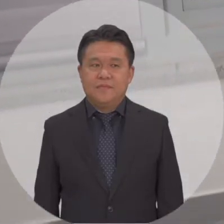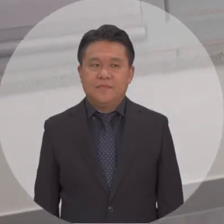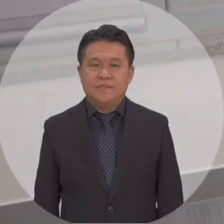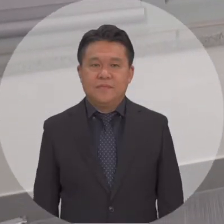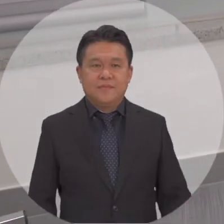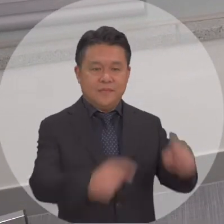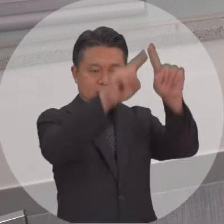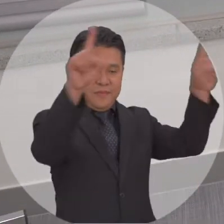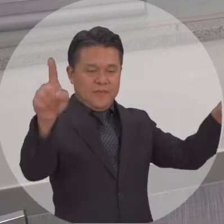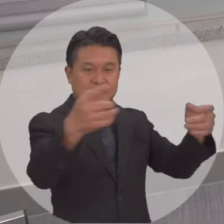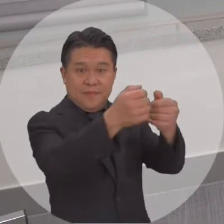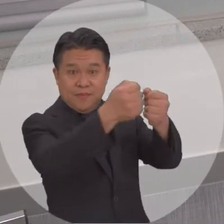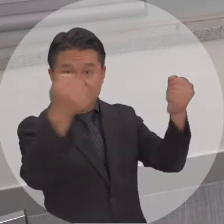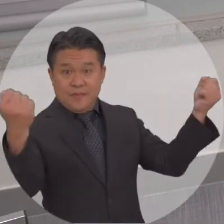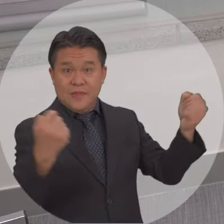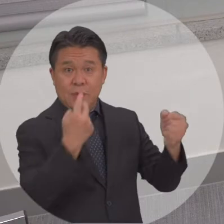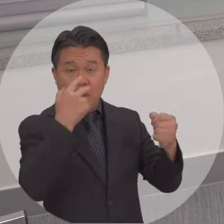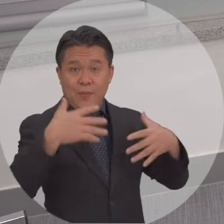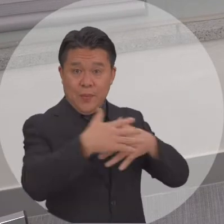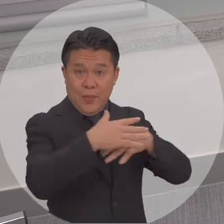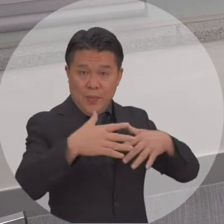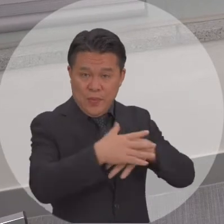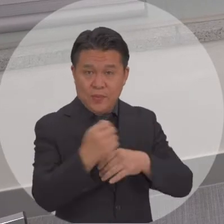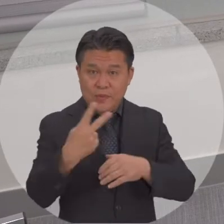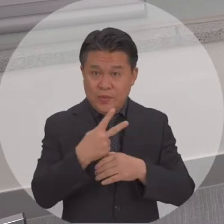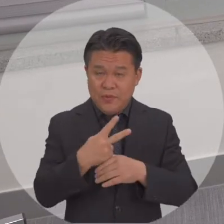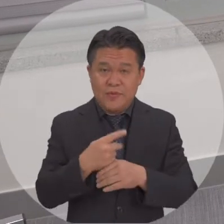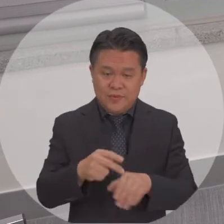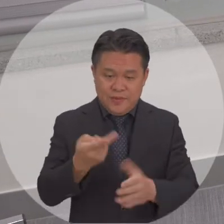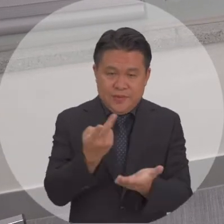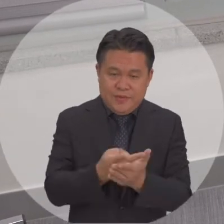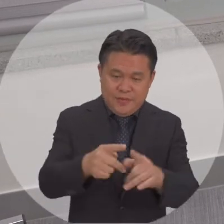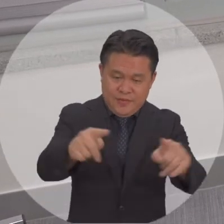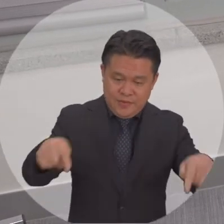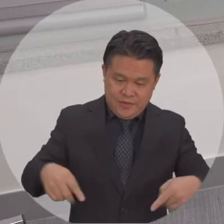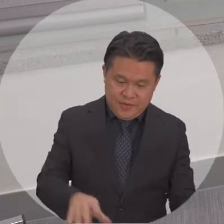창을 열어 환기시키고 침대 시트를 벗깁니다